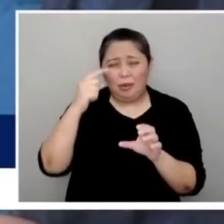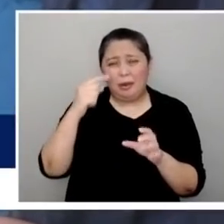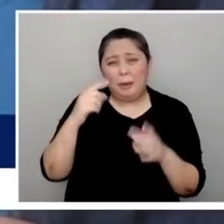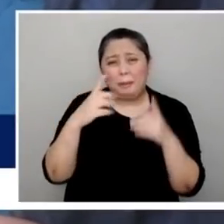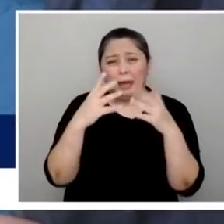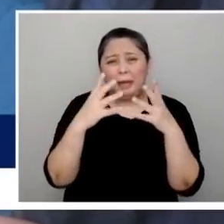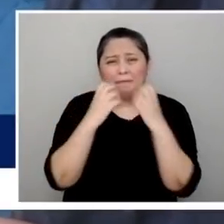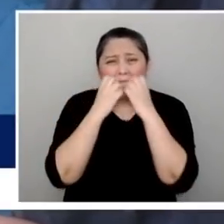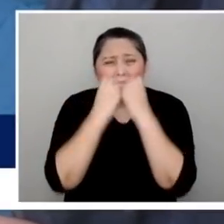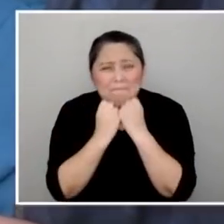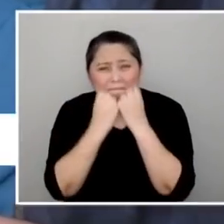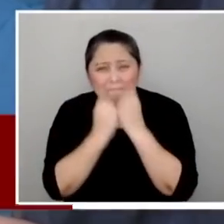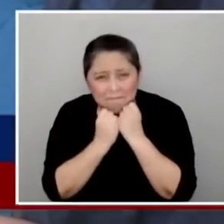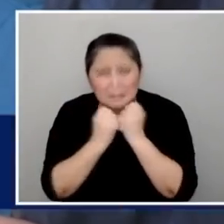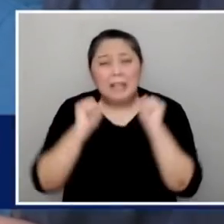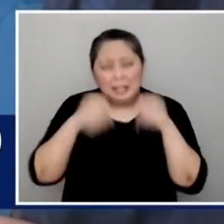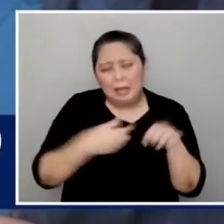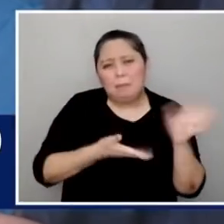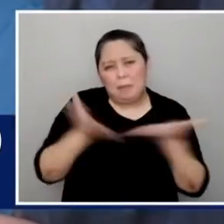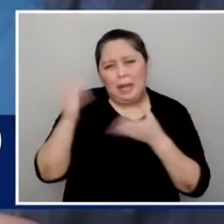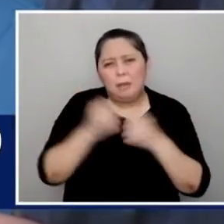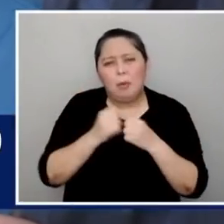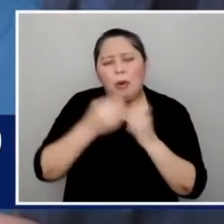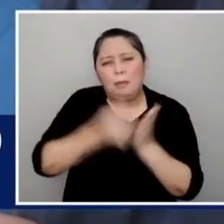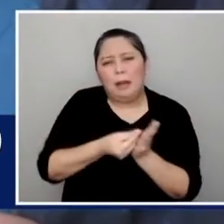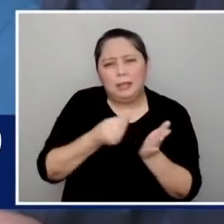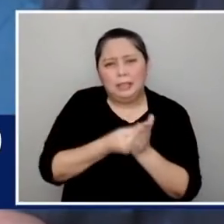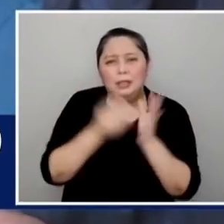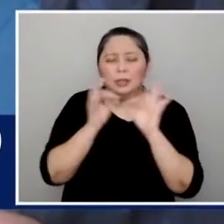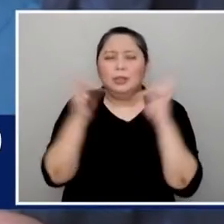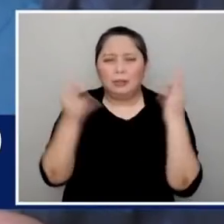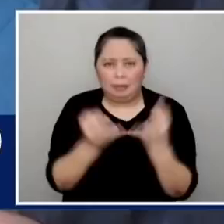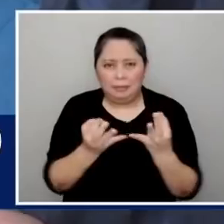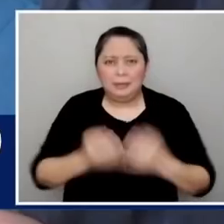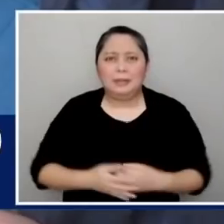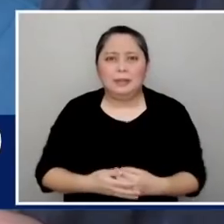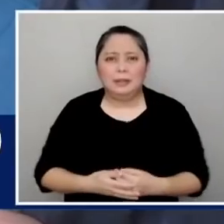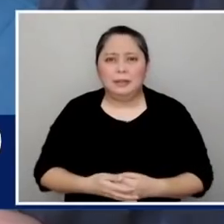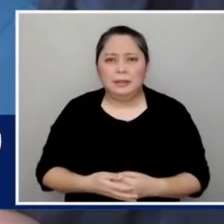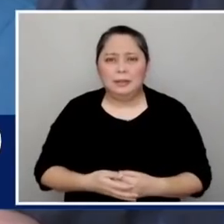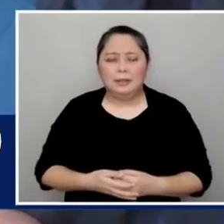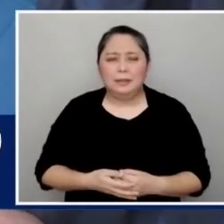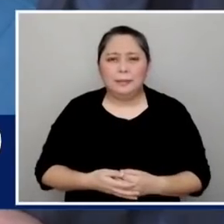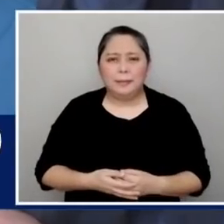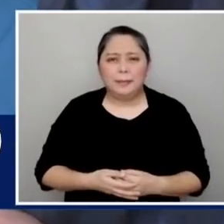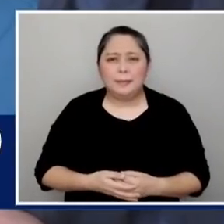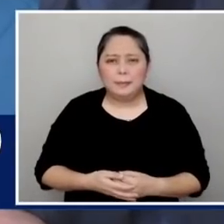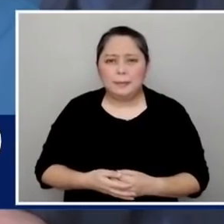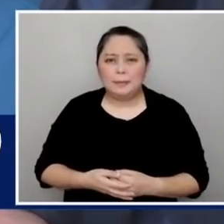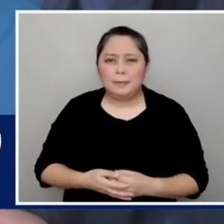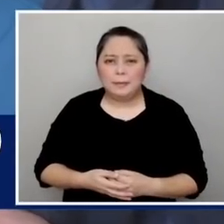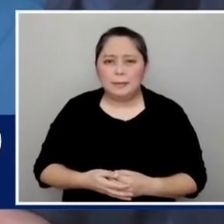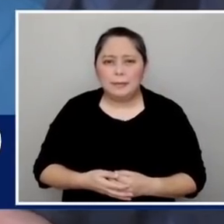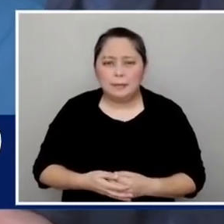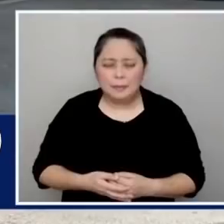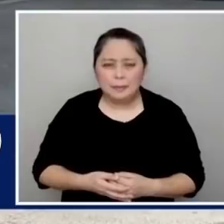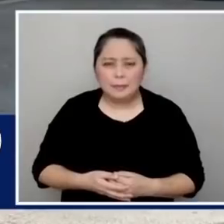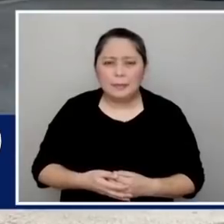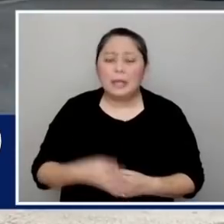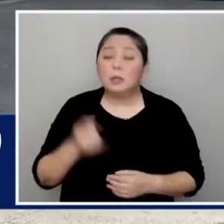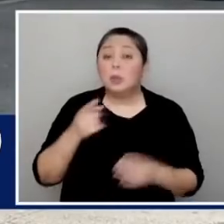eh. Halos wala kaming sinasobra. So talagang sulit na maghanap ng mura mo? Opo, kahit